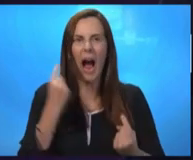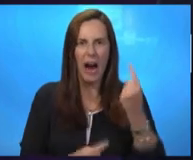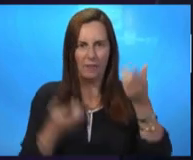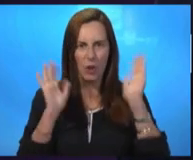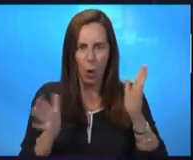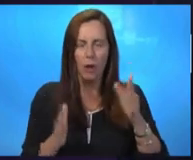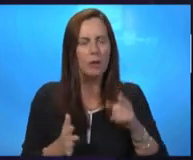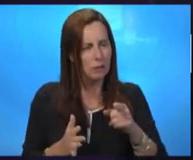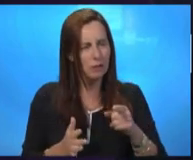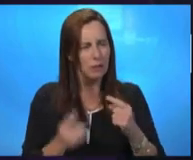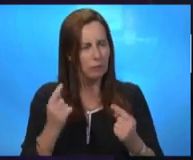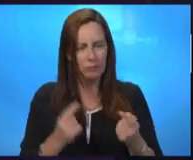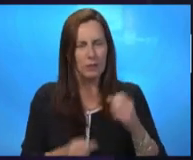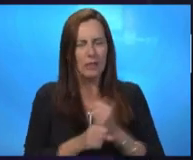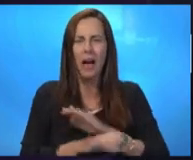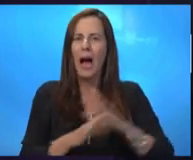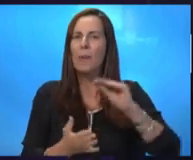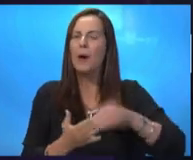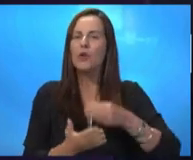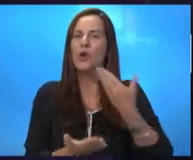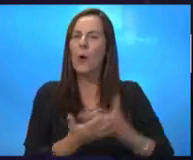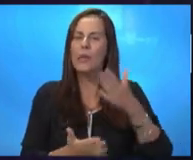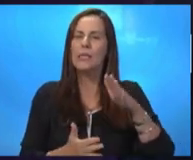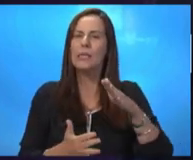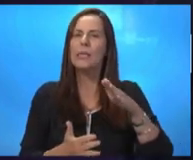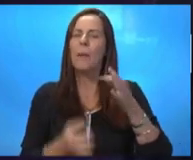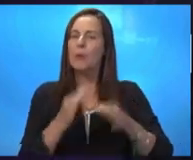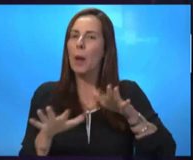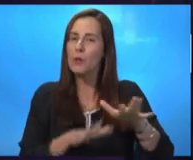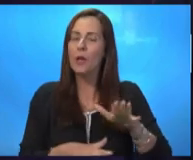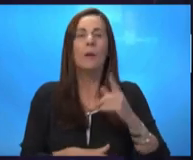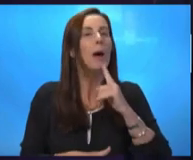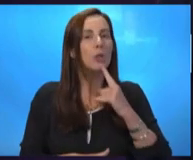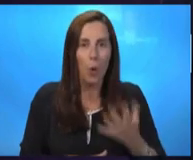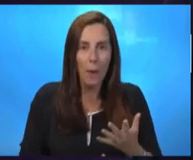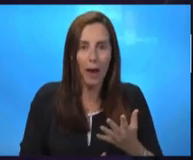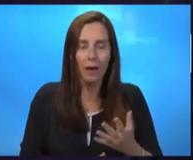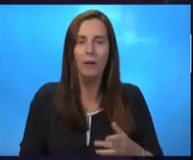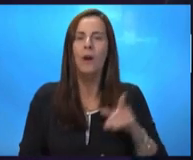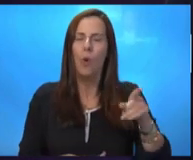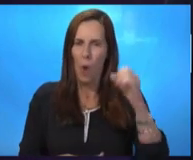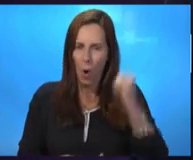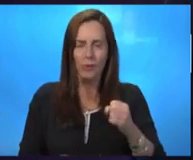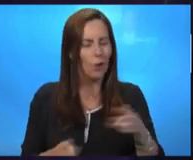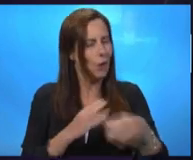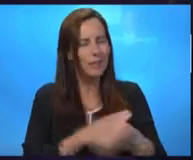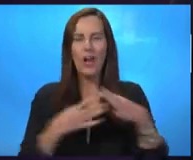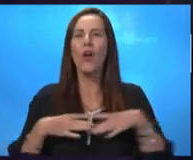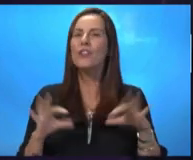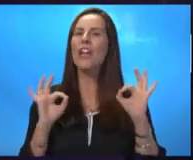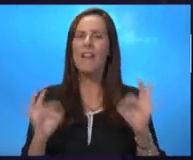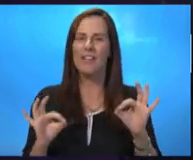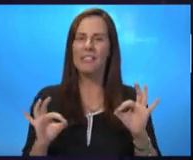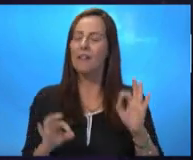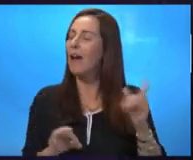קביעה נדירה, היא נעשית רק באישור היועץ המשפטי לממשלה. המשמעות, נדב סלע לא יוכל לצאת לחופשות מהכלא, גם לא